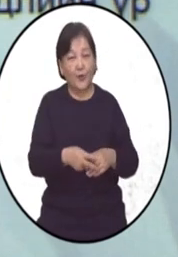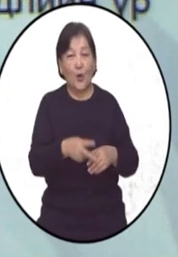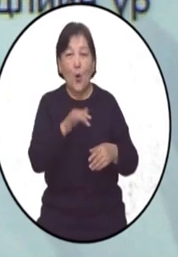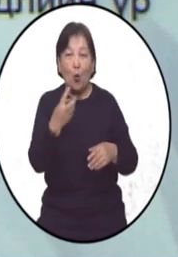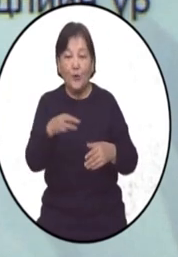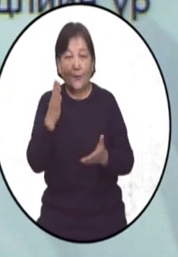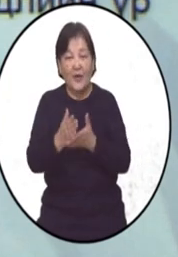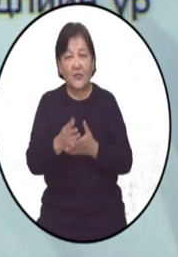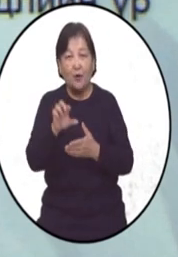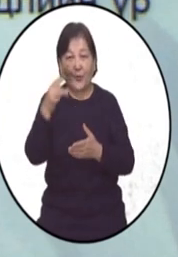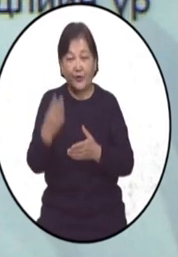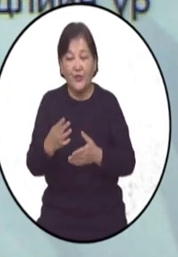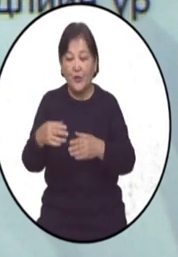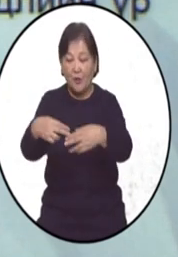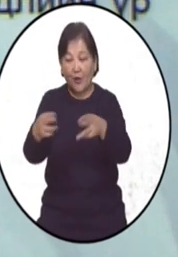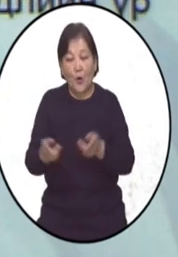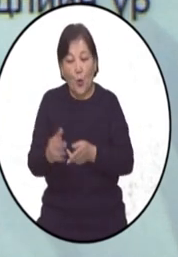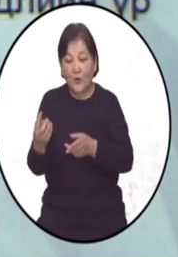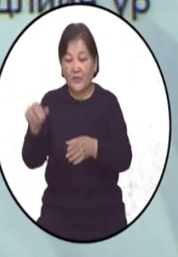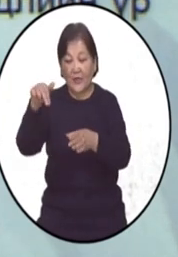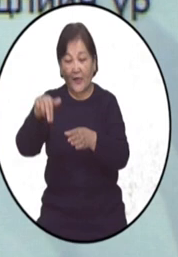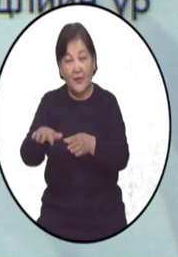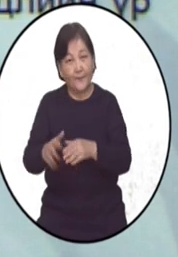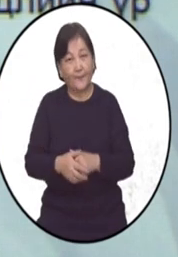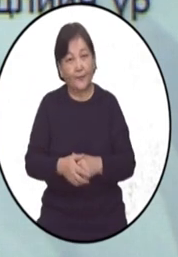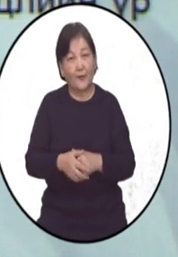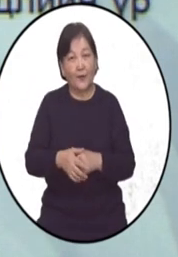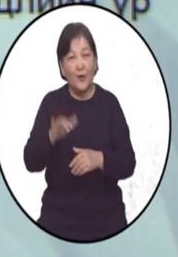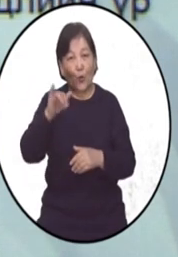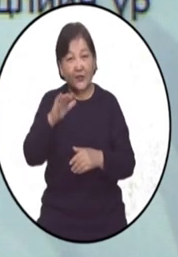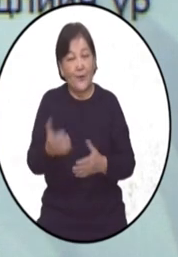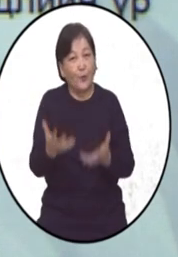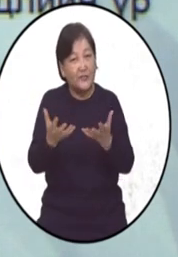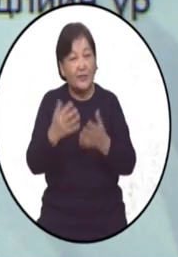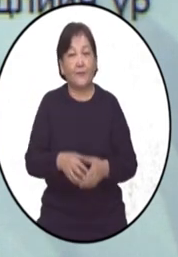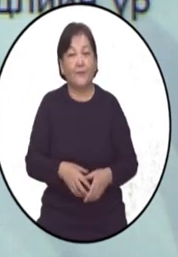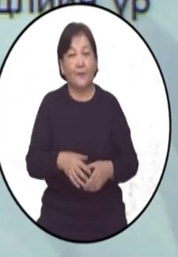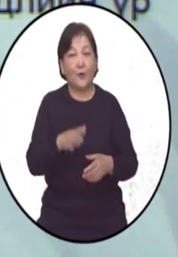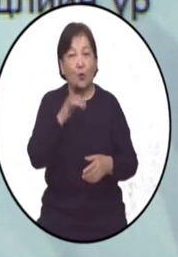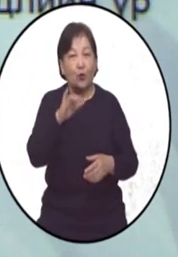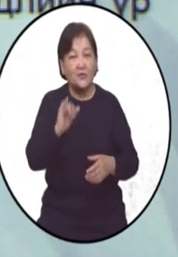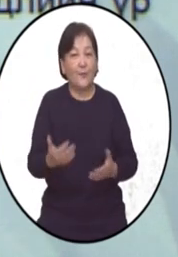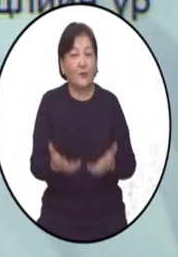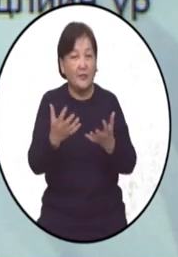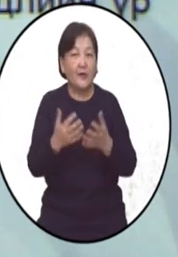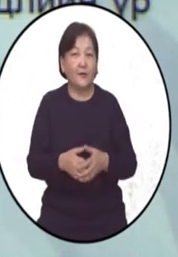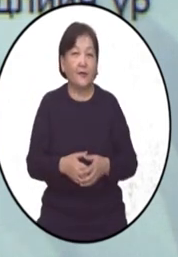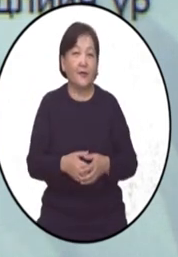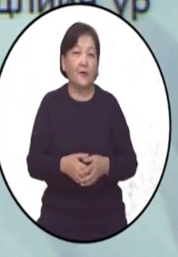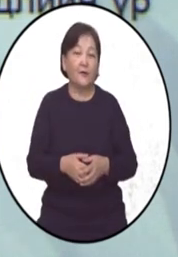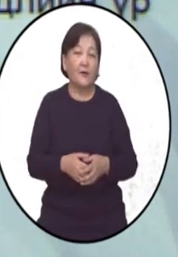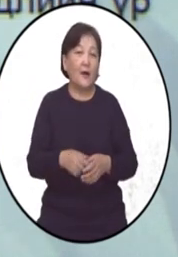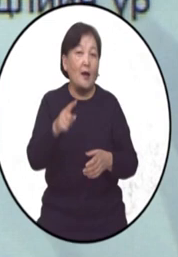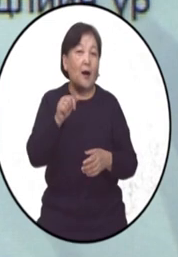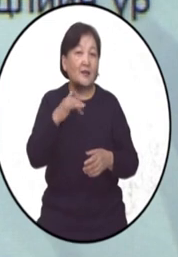нунтаг борцыг усанд хийнэ. За тэгээ усаа буцалгана. Усаа буцламгцэн нь бол 3 дугаарт нь хатаасан